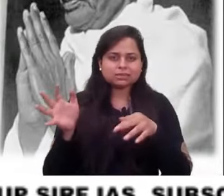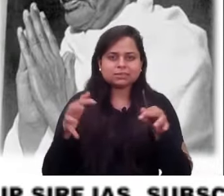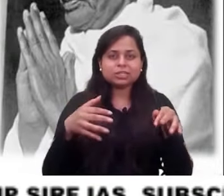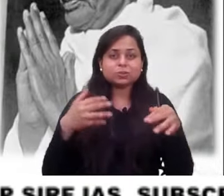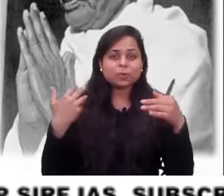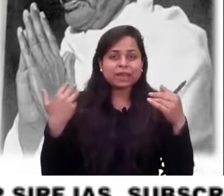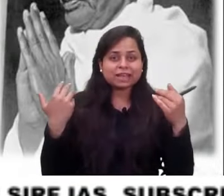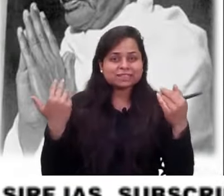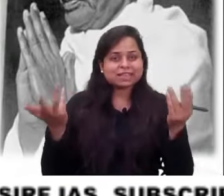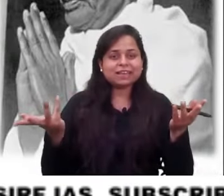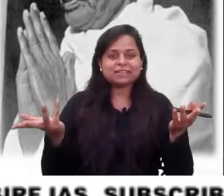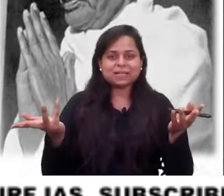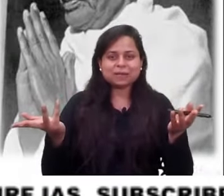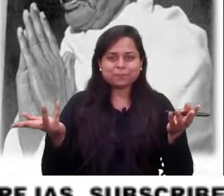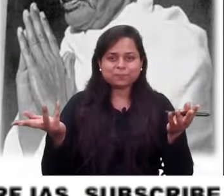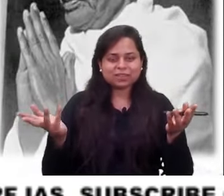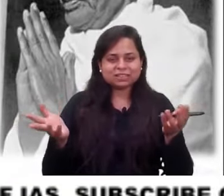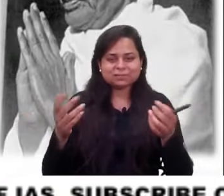सब्सक्राइब